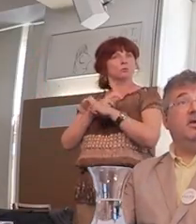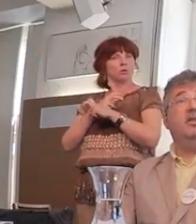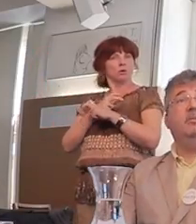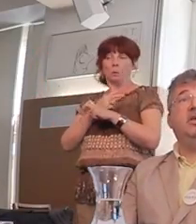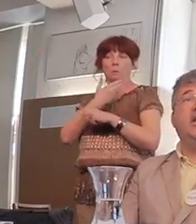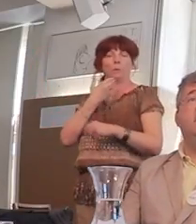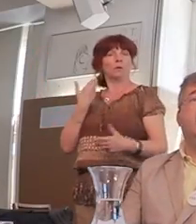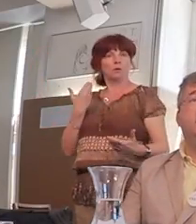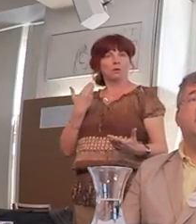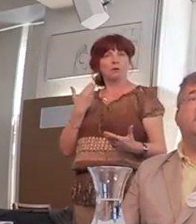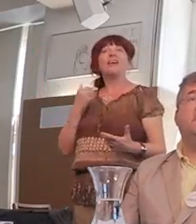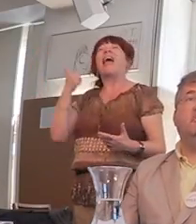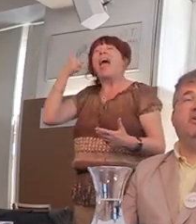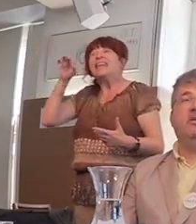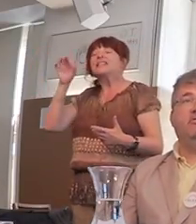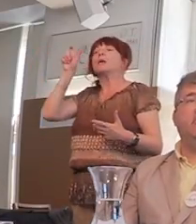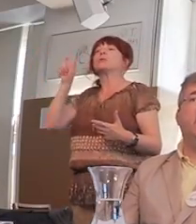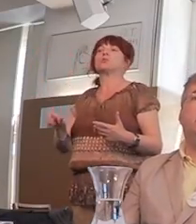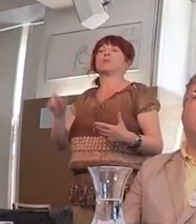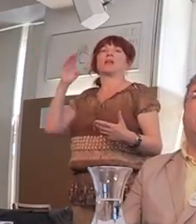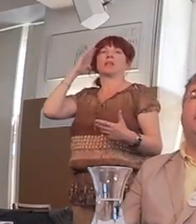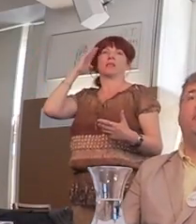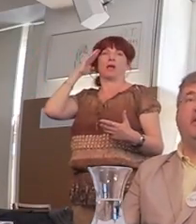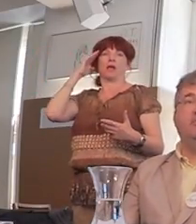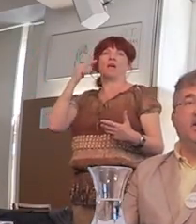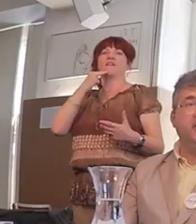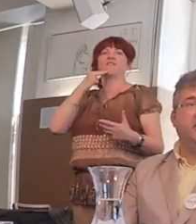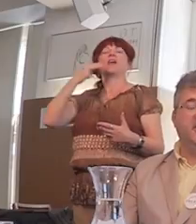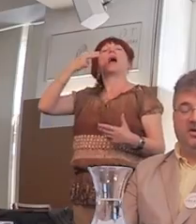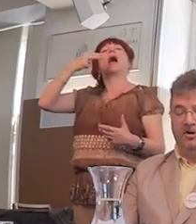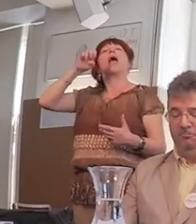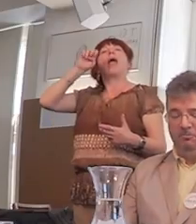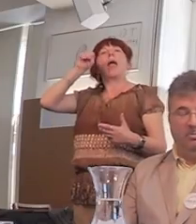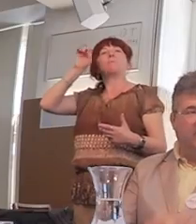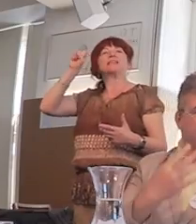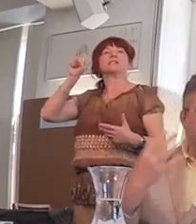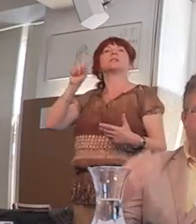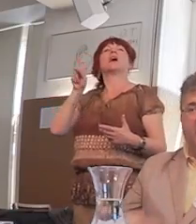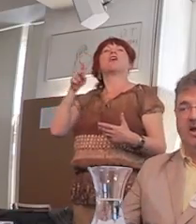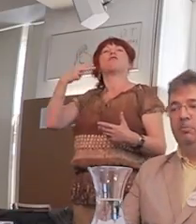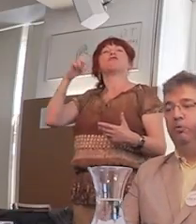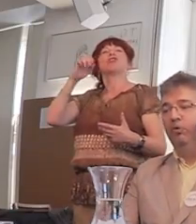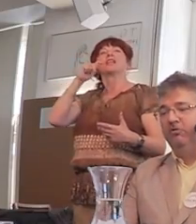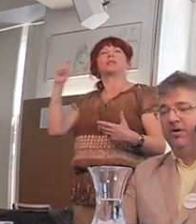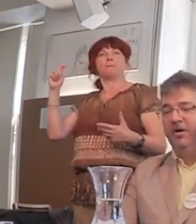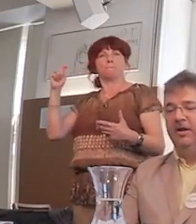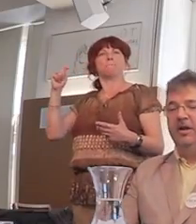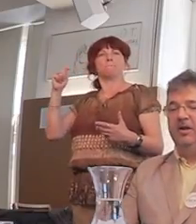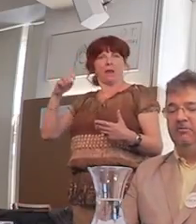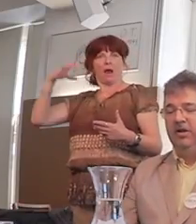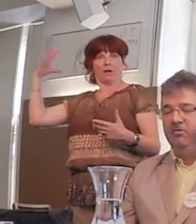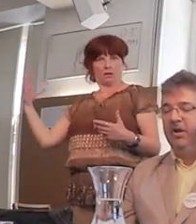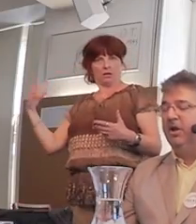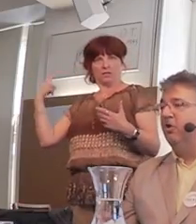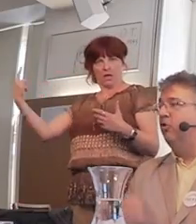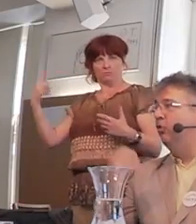Der Einzige, der mir hier einfällt, im weitesten Sinne wäre der Hermes Fettberg, will kann man ja sagen, adipös, ja,